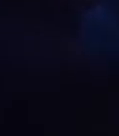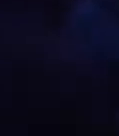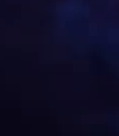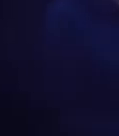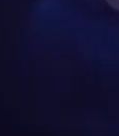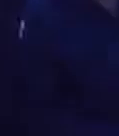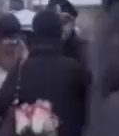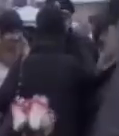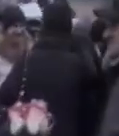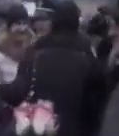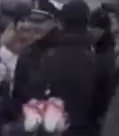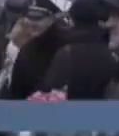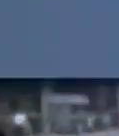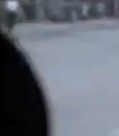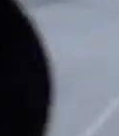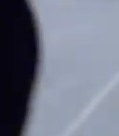Музика